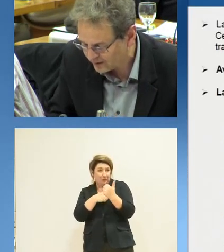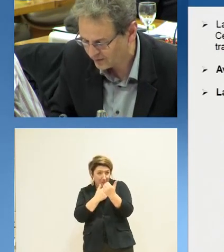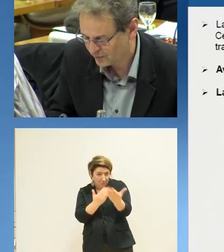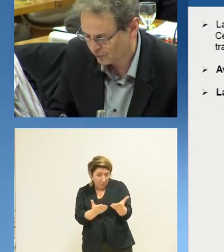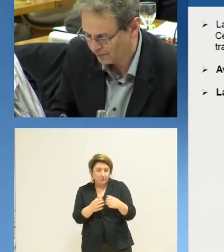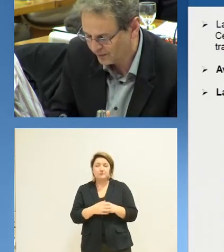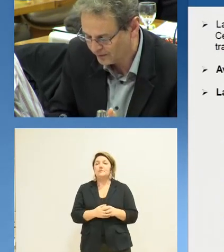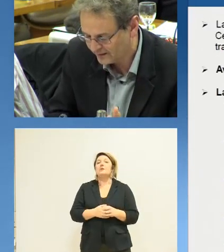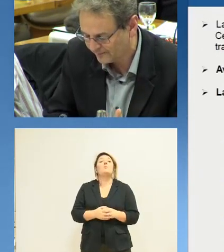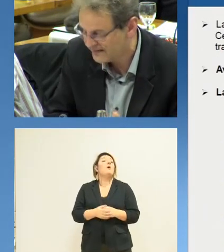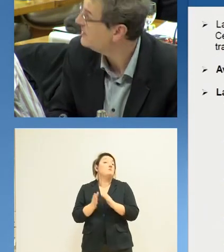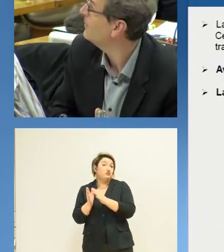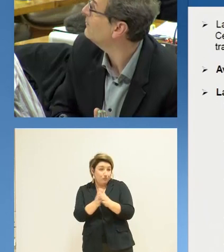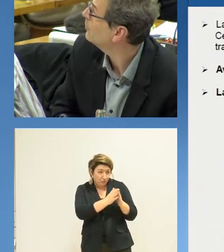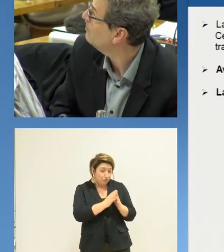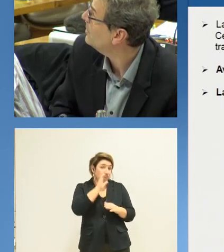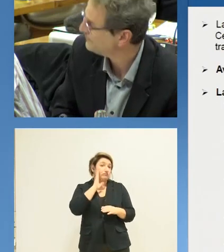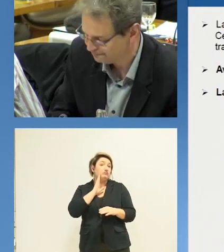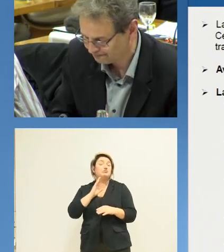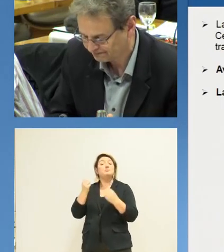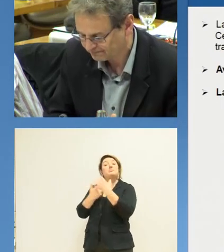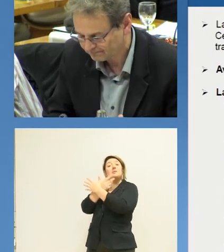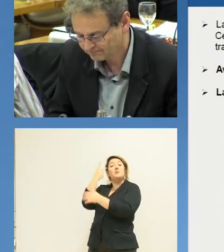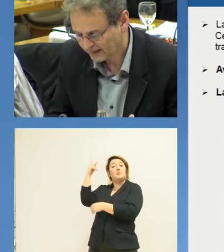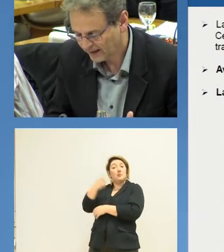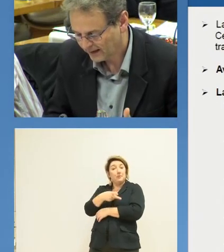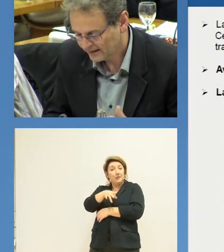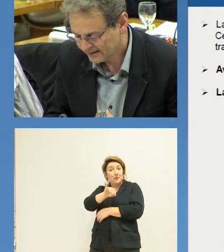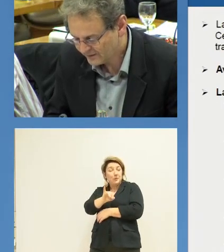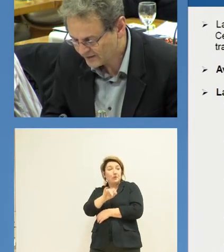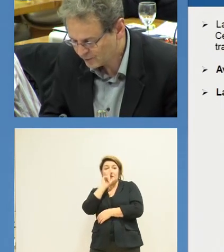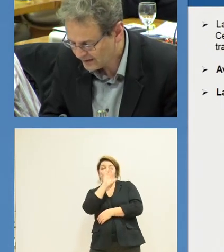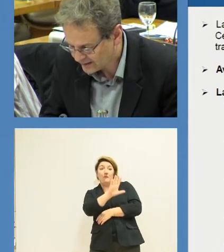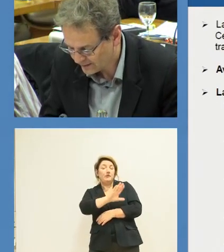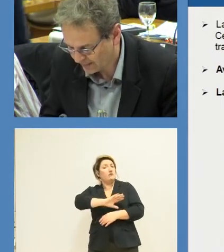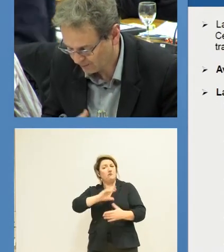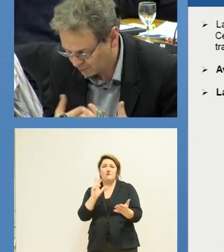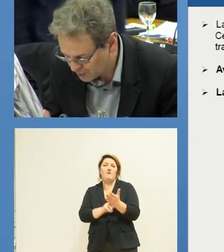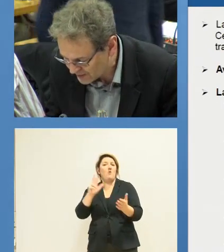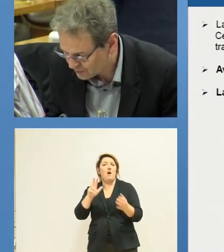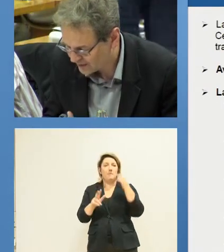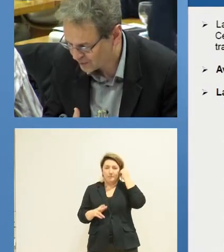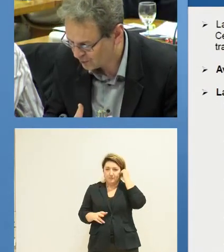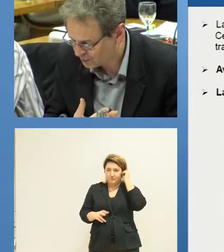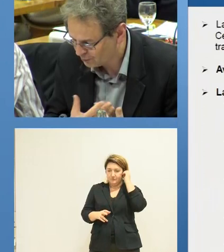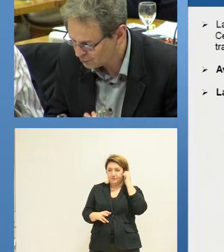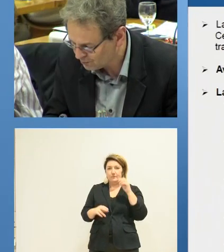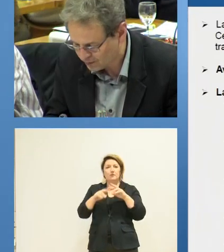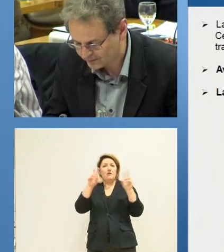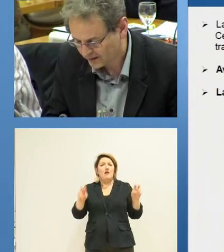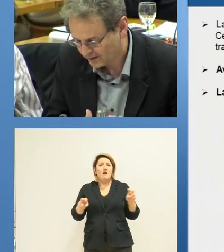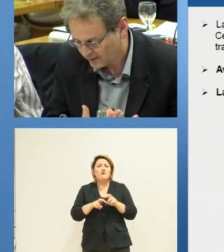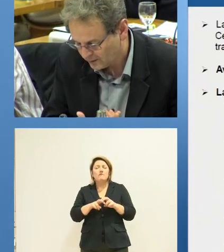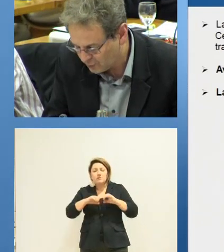sur le père lui dit décidée par la métropole cet avis souligne plusieurs innovations dans le